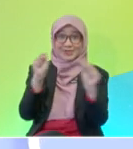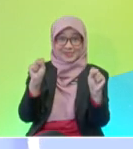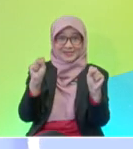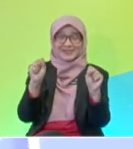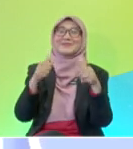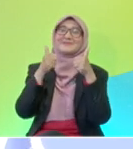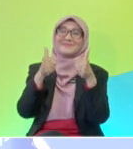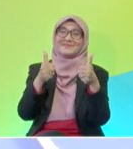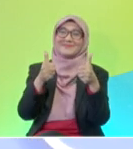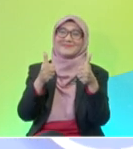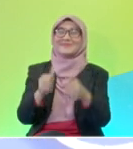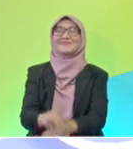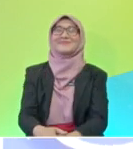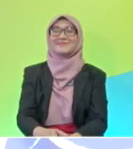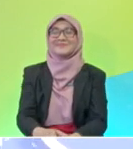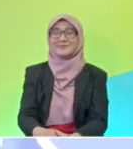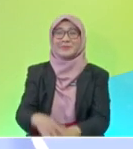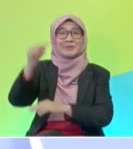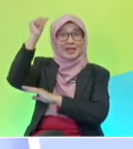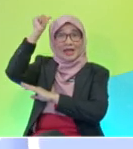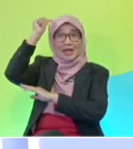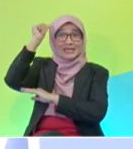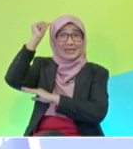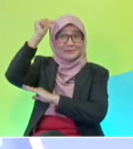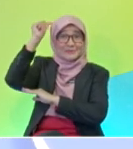sedia hebat dan kalau Adam